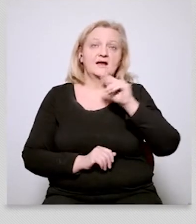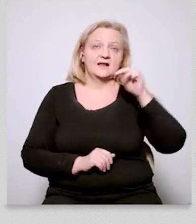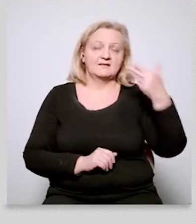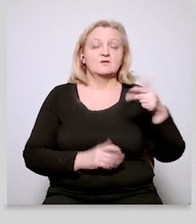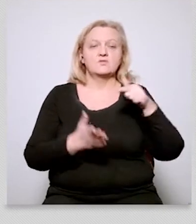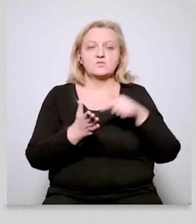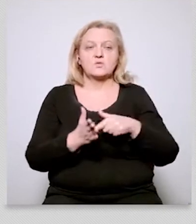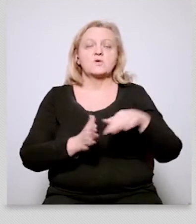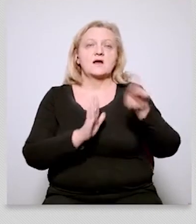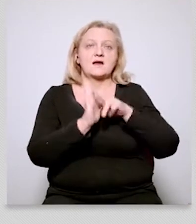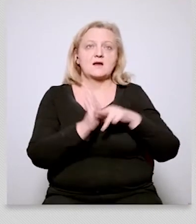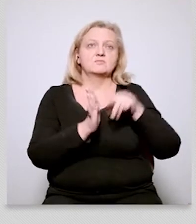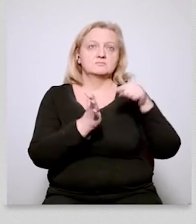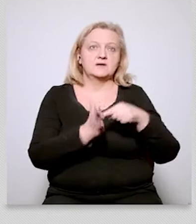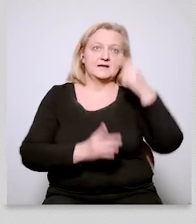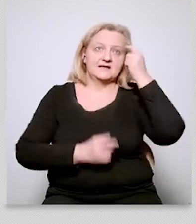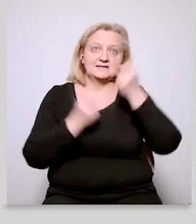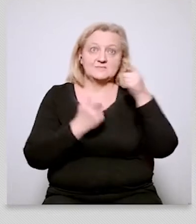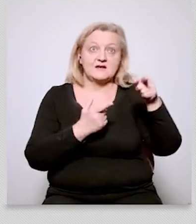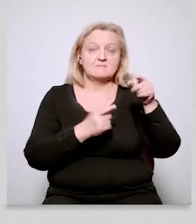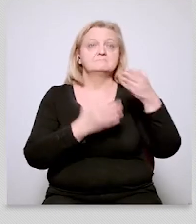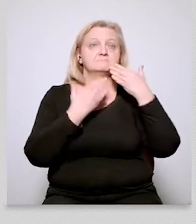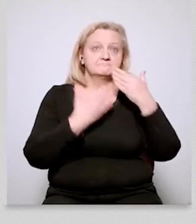się inspiracją dla dzisiejszej debaty.